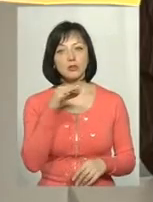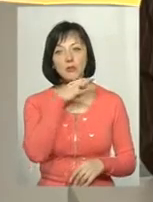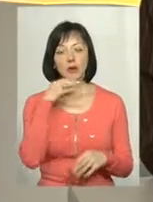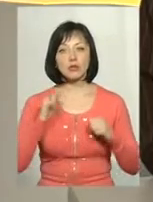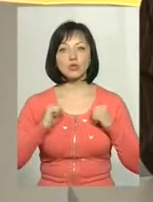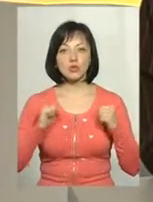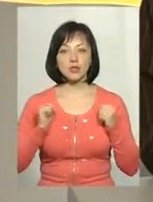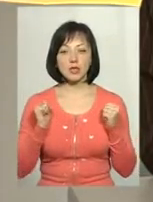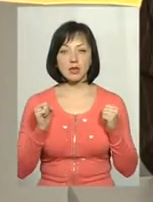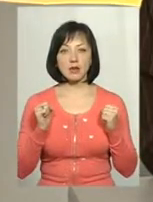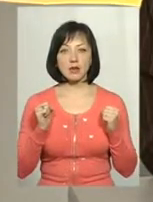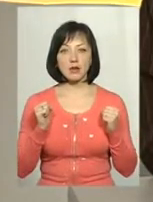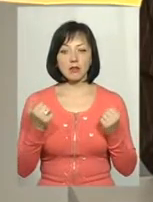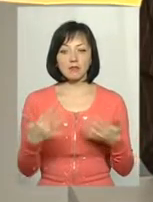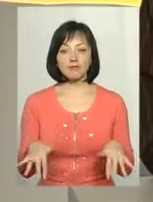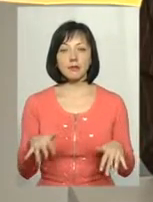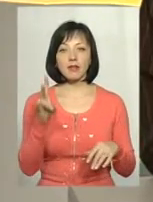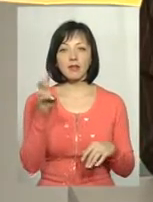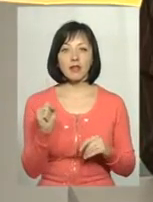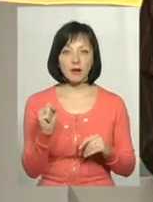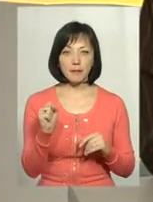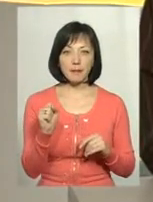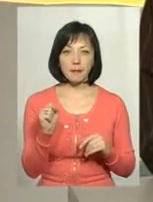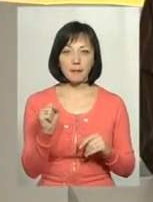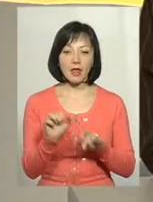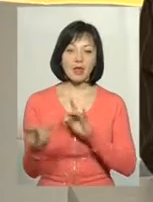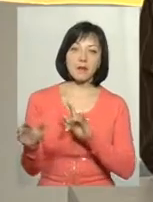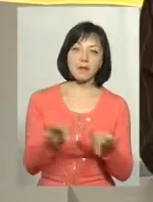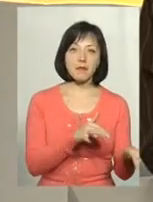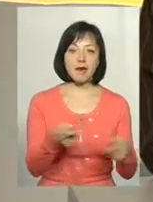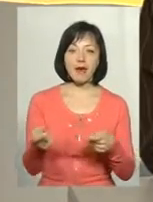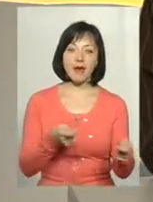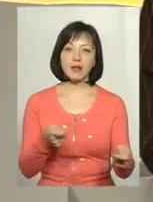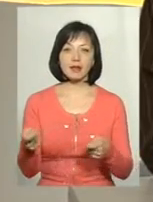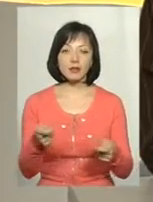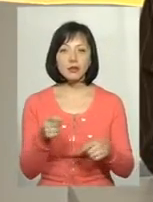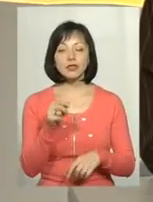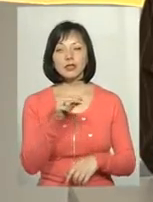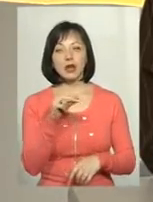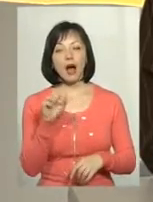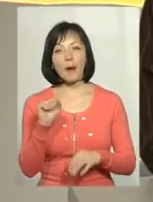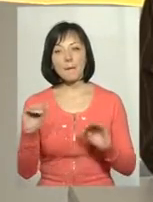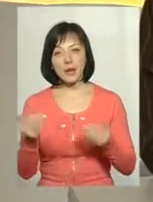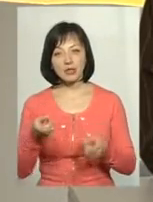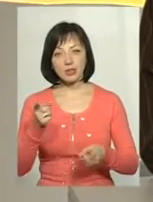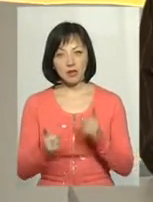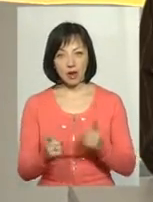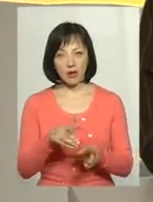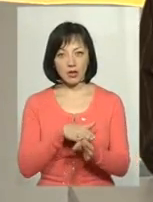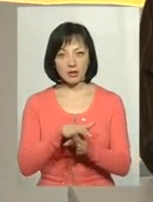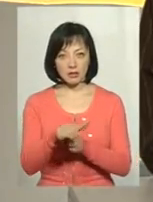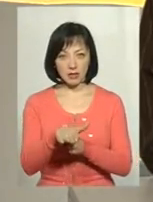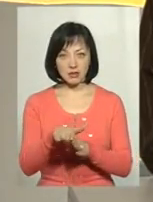зусиль пішло на, скажімо так, на маркетингові ходи, а менше пішло на реальну